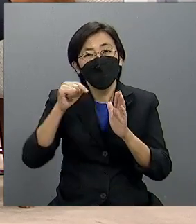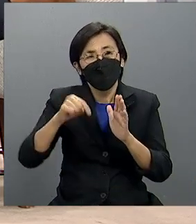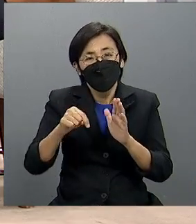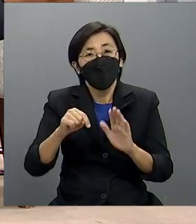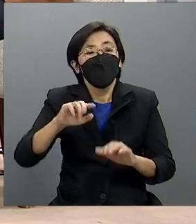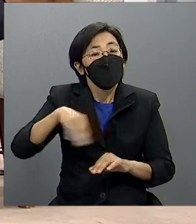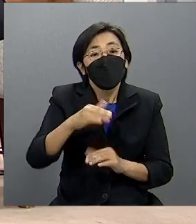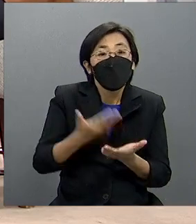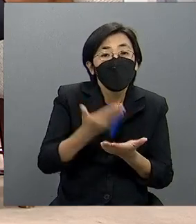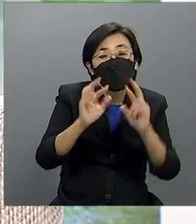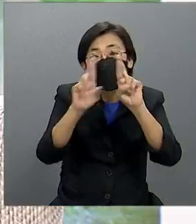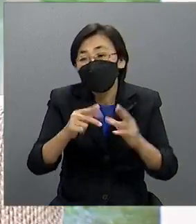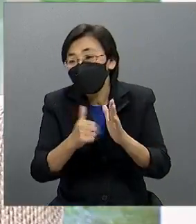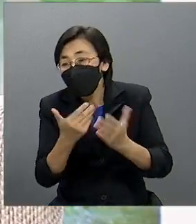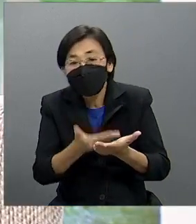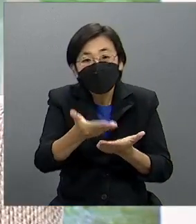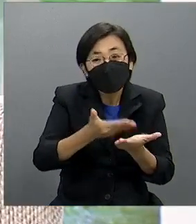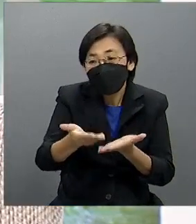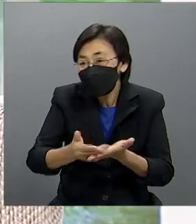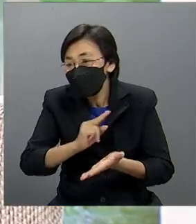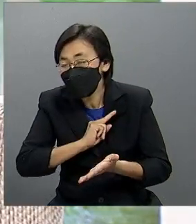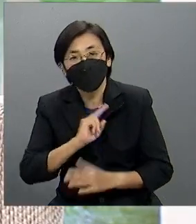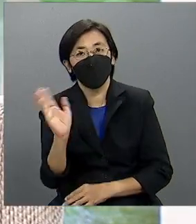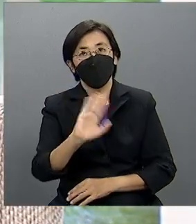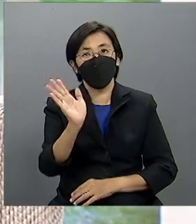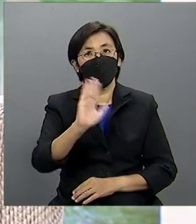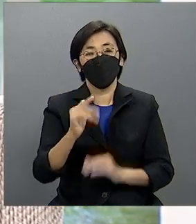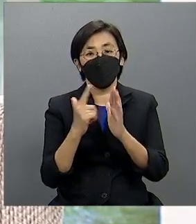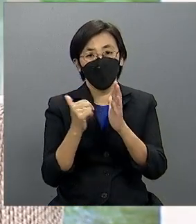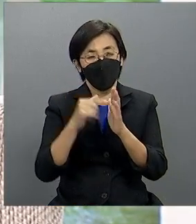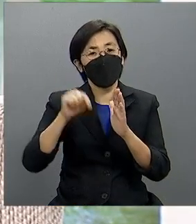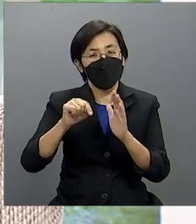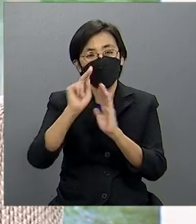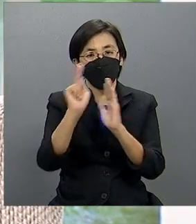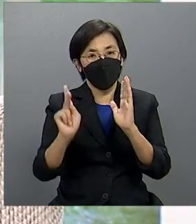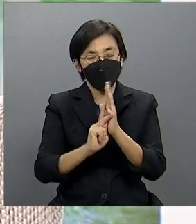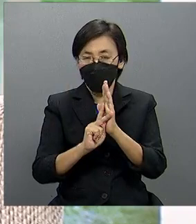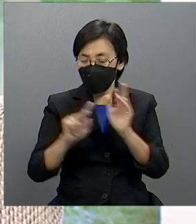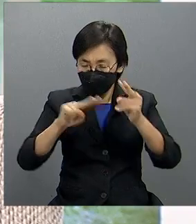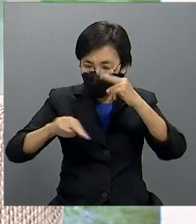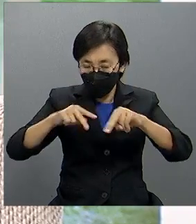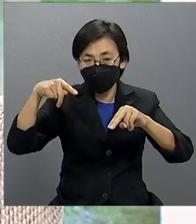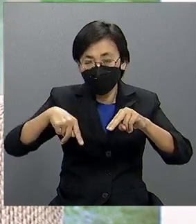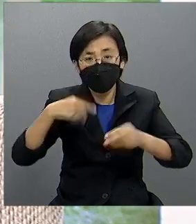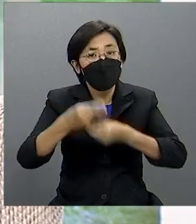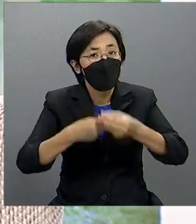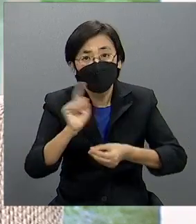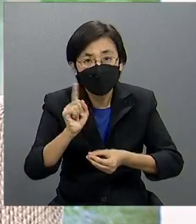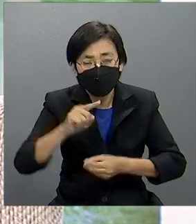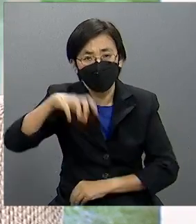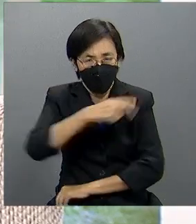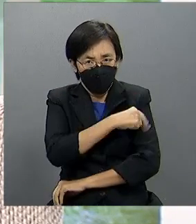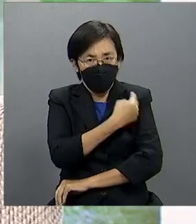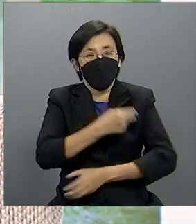าซื้อได้ตามร้านขายยาทั่วไปเป็นยาที่มีกฎหมายควบคุมเฉพาะจะต้องจำหน่ายโดยสถานพยาบาลที่กำหนดเท่